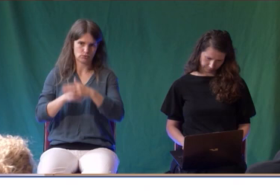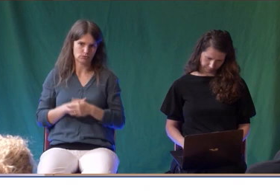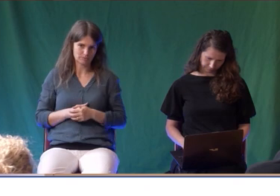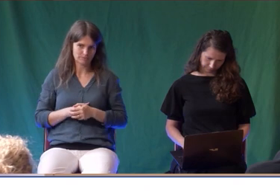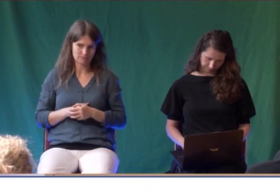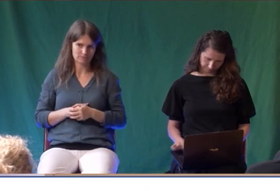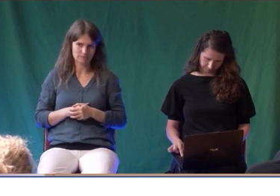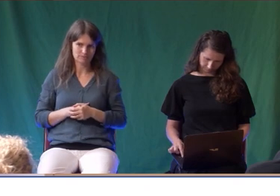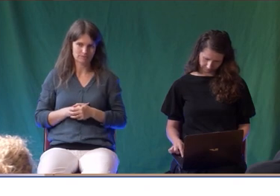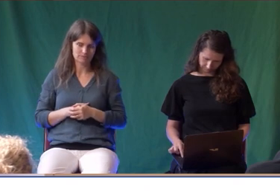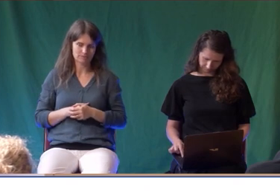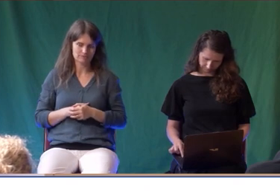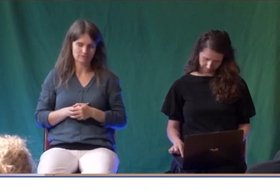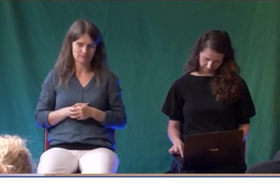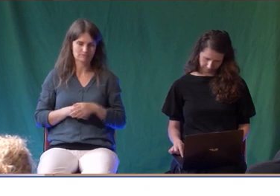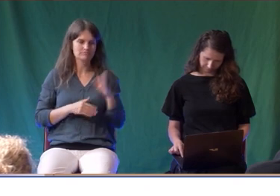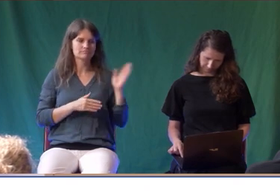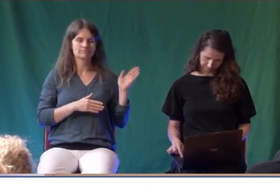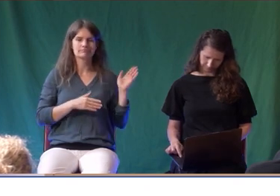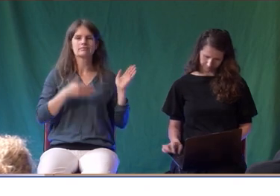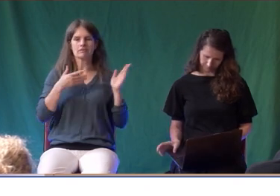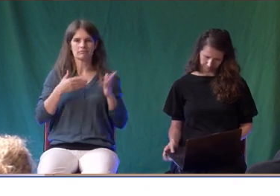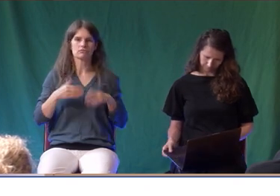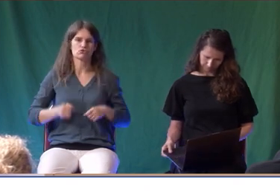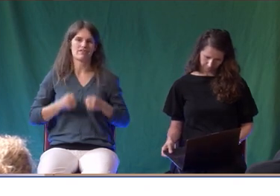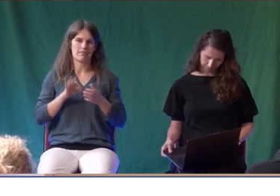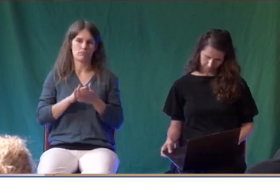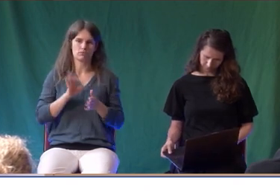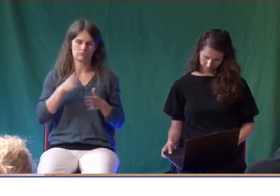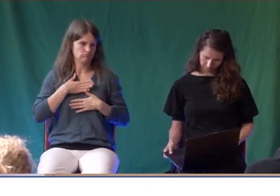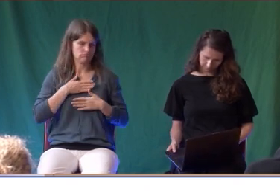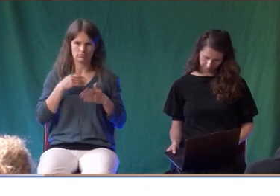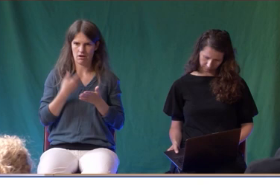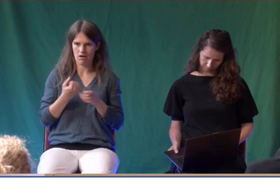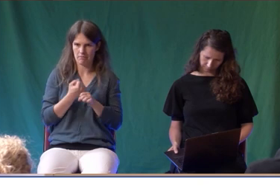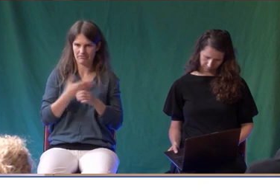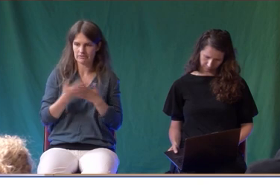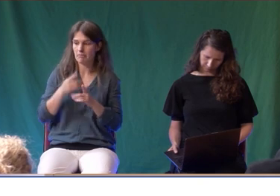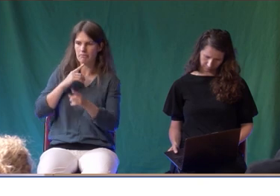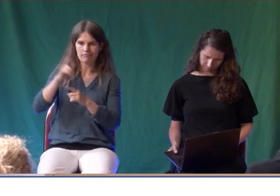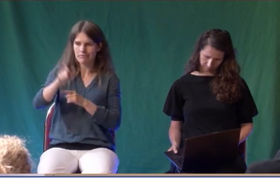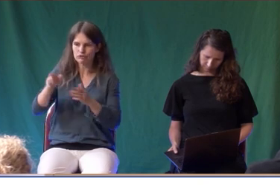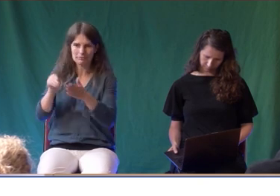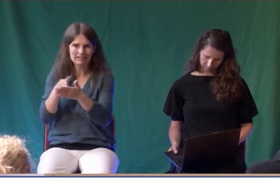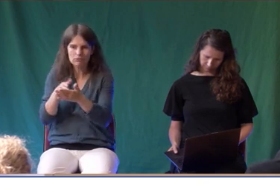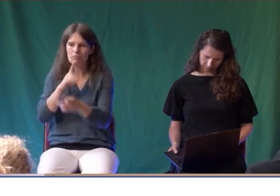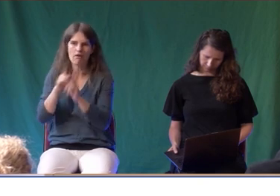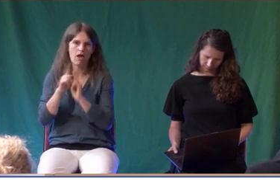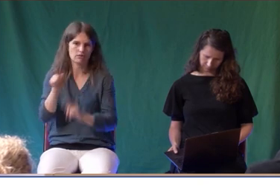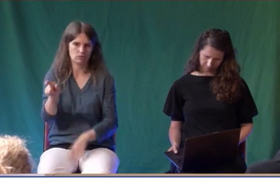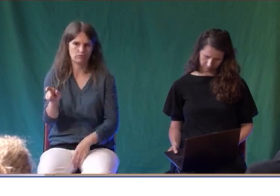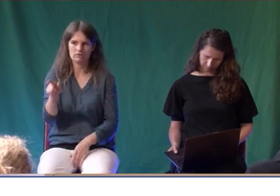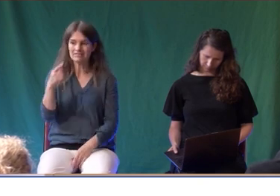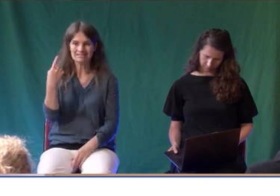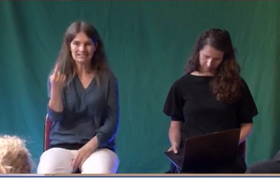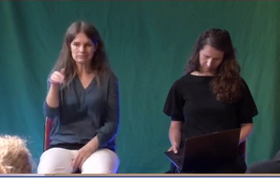ja was sind die Schwerpunkte unserer Arbeit das erste ist natürlich das Wichtigste Beratung und Unterstützung von Menschen mit Behinderung bei der